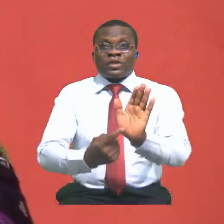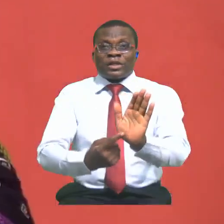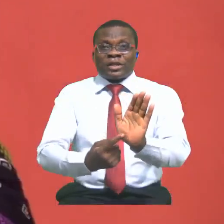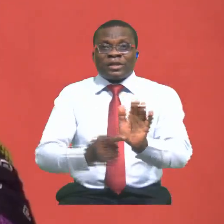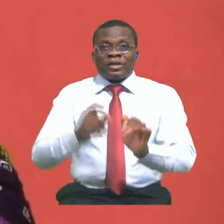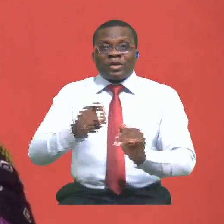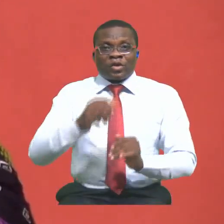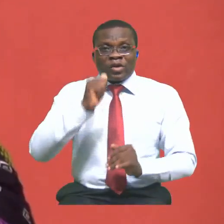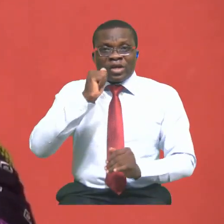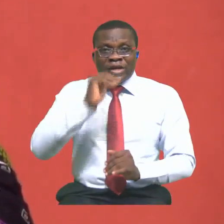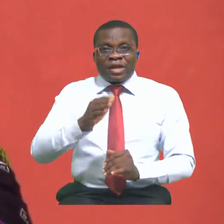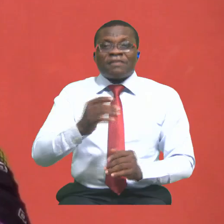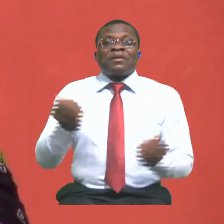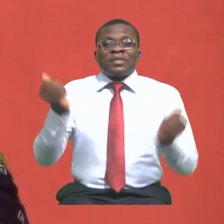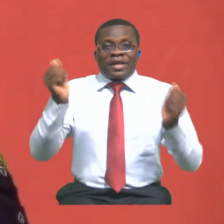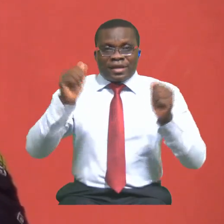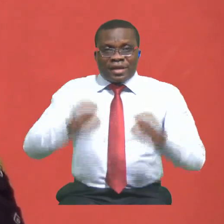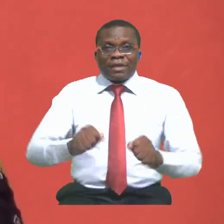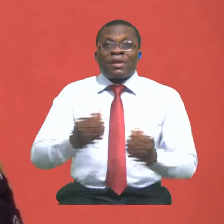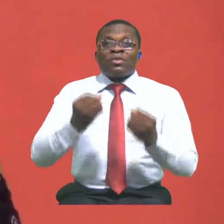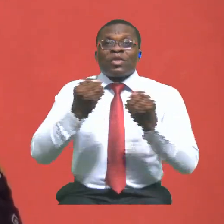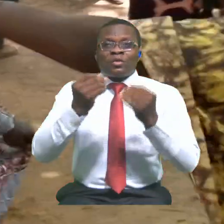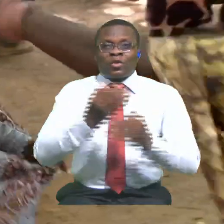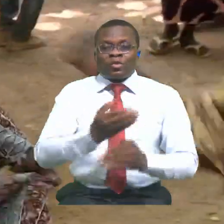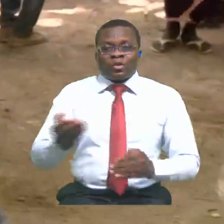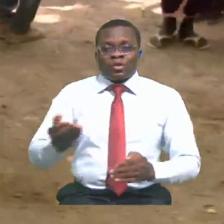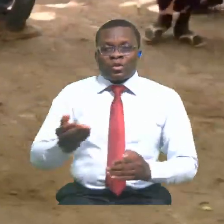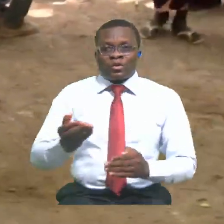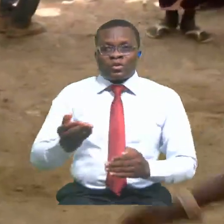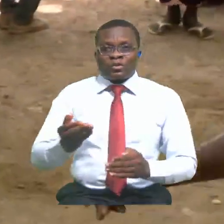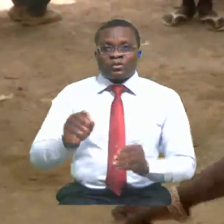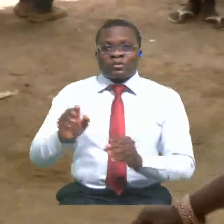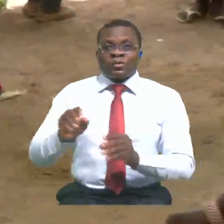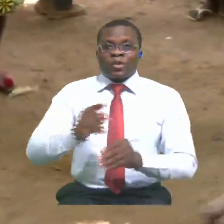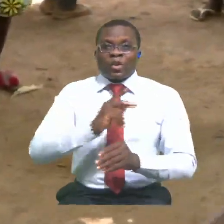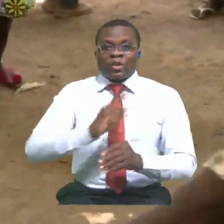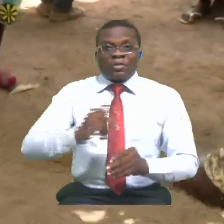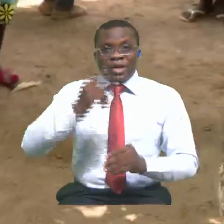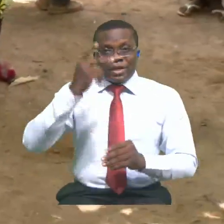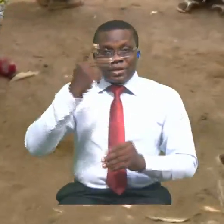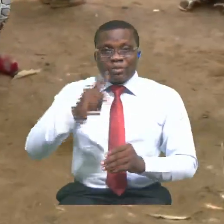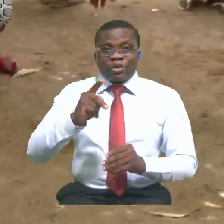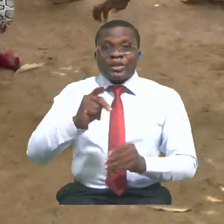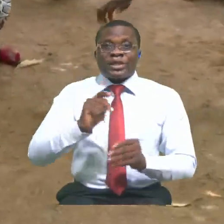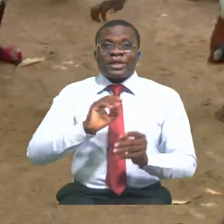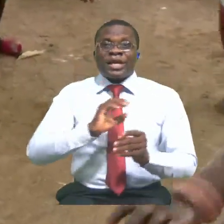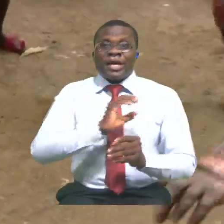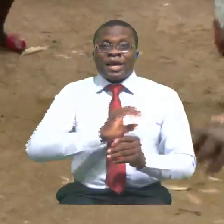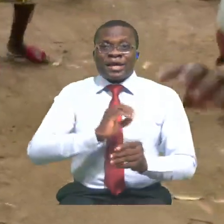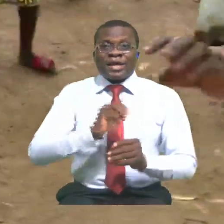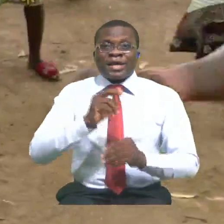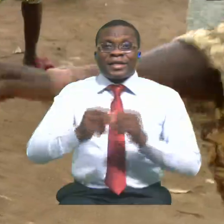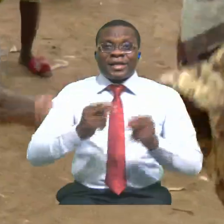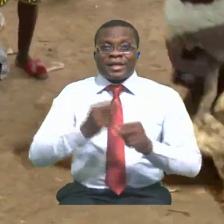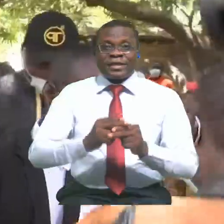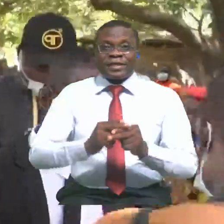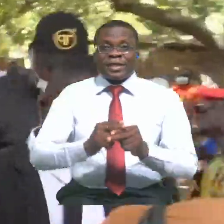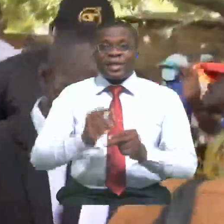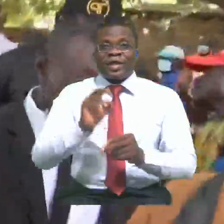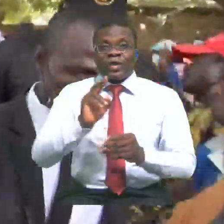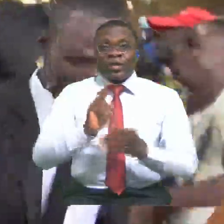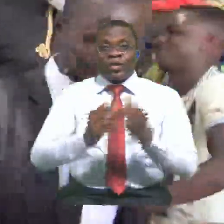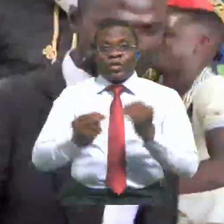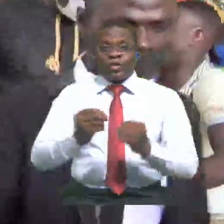la femme est capable de beaucoup de choses. Parti politique à caractère national, l'Union démocratique pour un